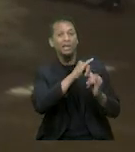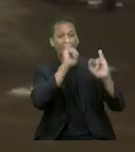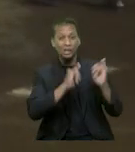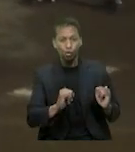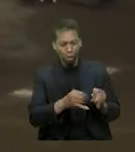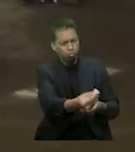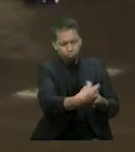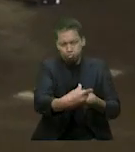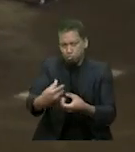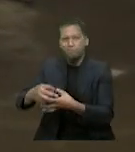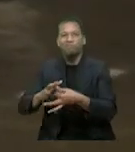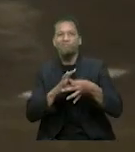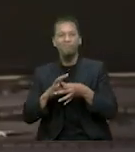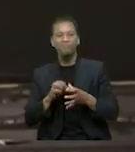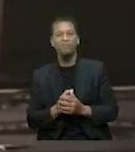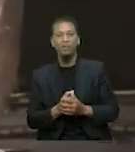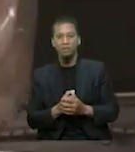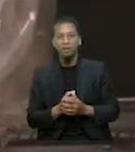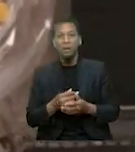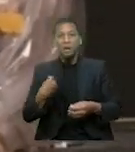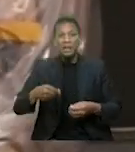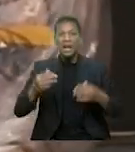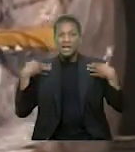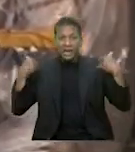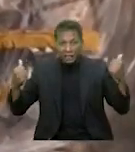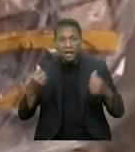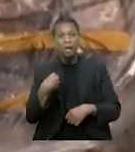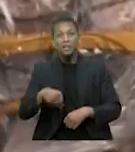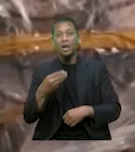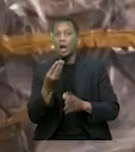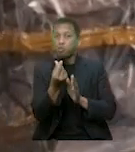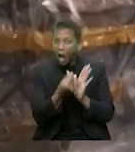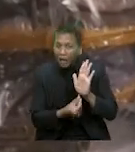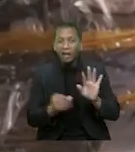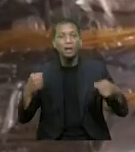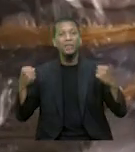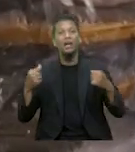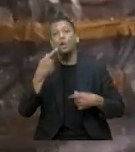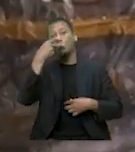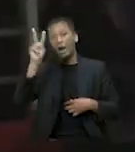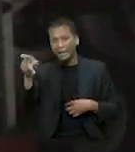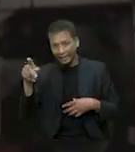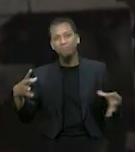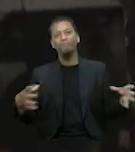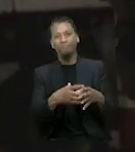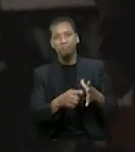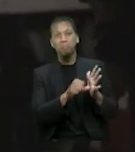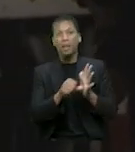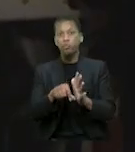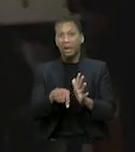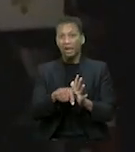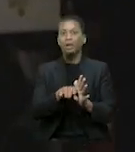ID dengan Kementerian Kesehatan kementerian keuangan dan Kementerian Luar Negeri bantuan ini akan dikirim melalui bandara